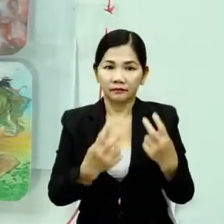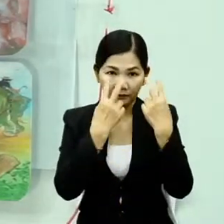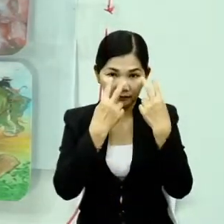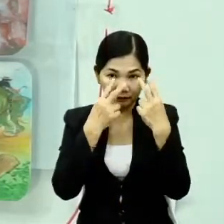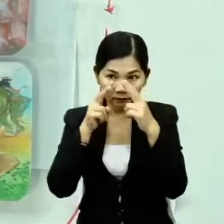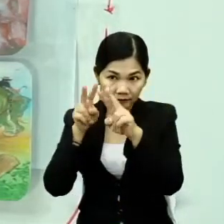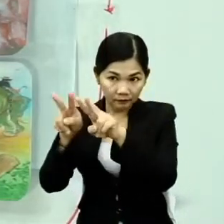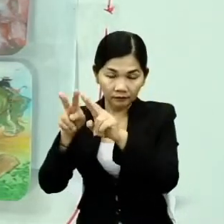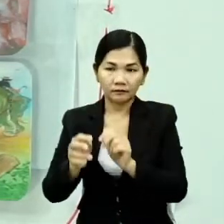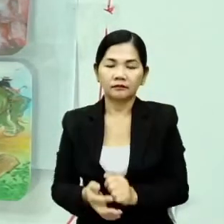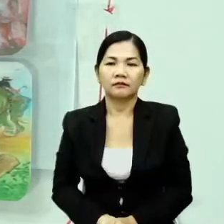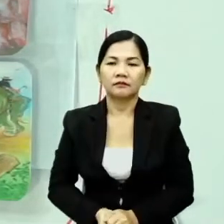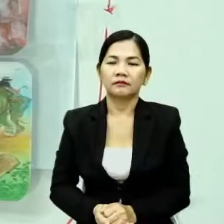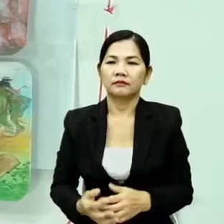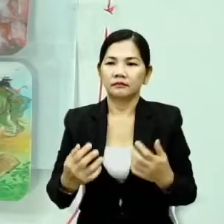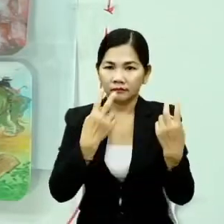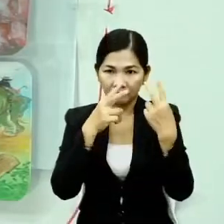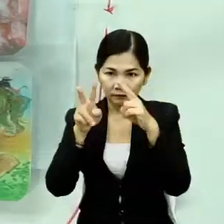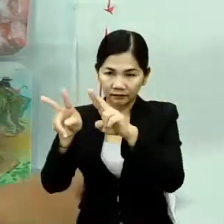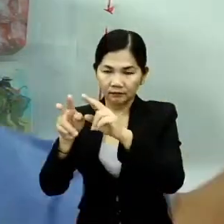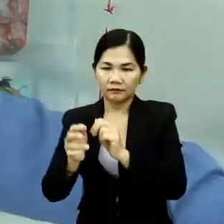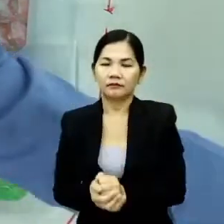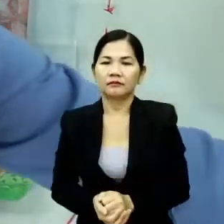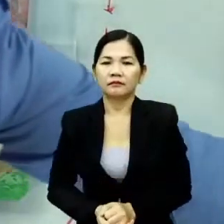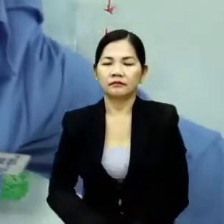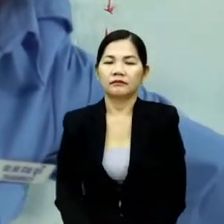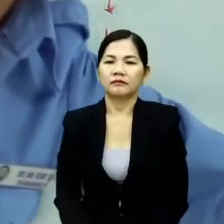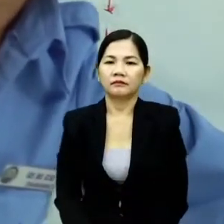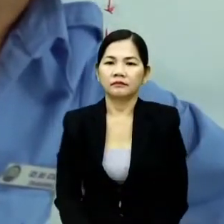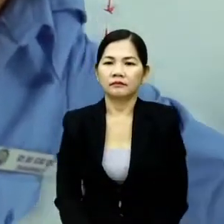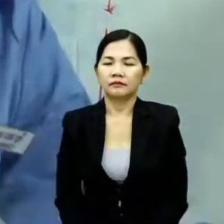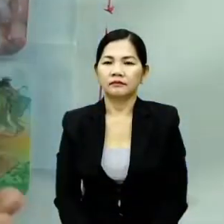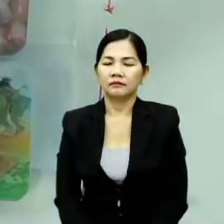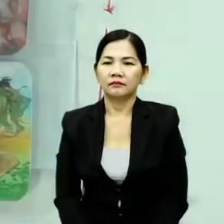chà sầm rạp ở con thuốc cá sòng kệt